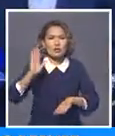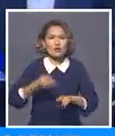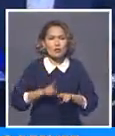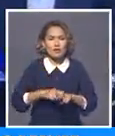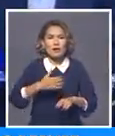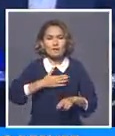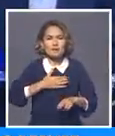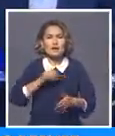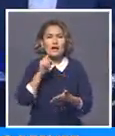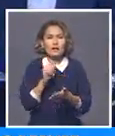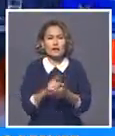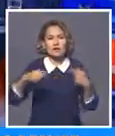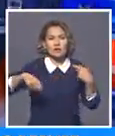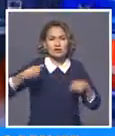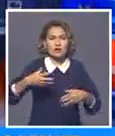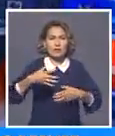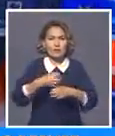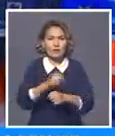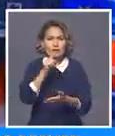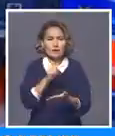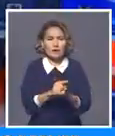орасан шығын. Оған жол берілмесі деп ойлаймын.